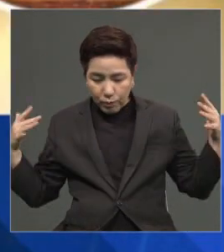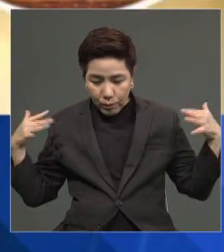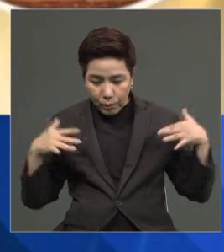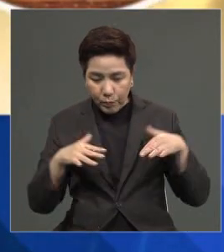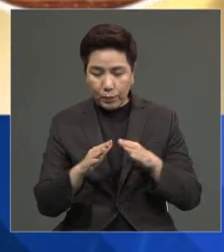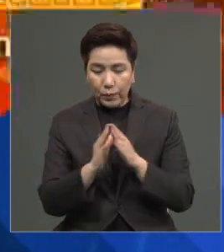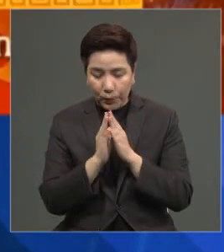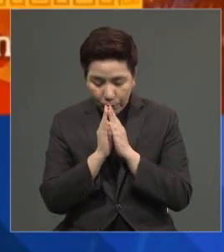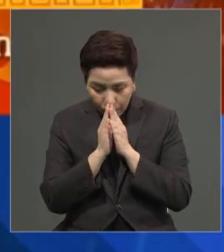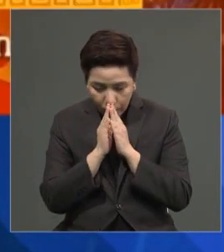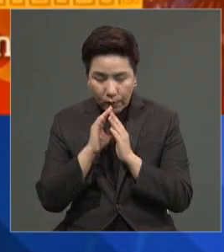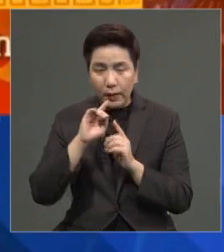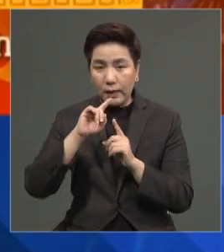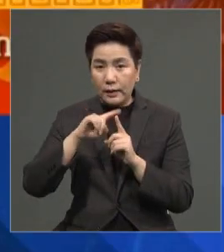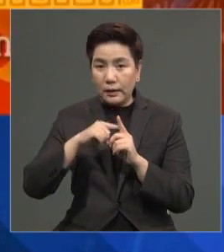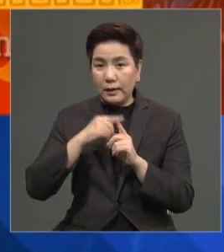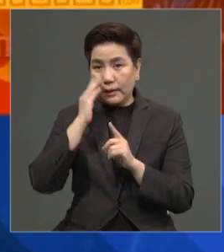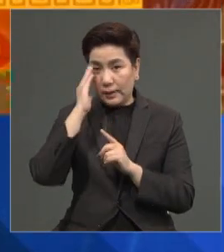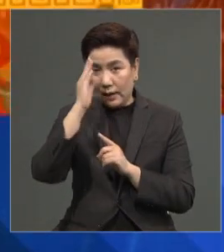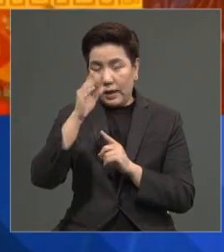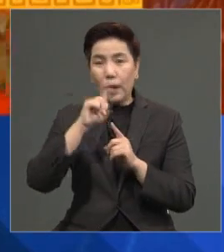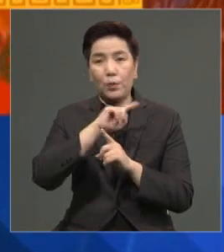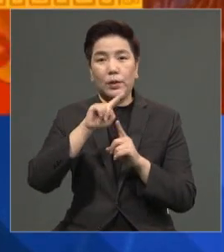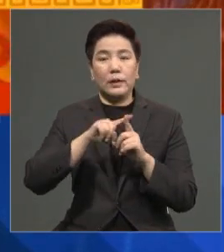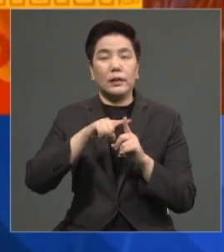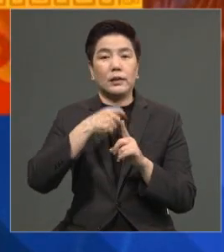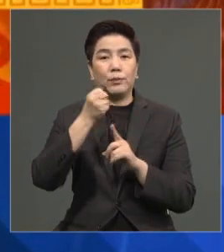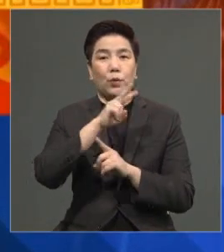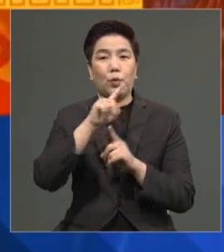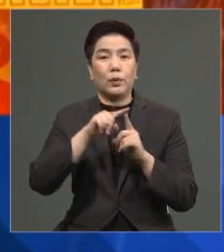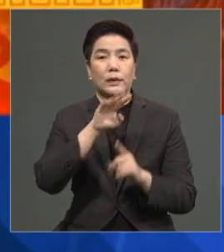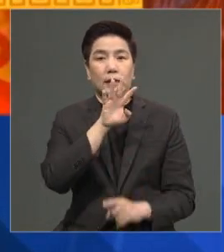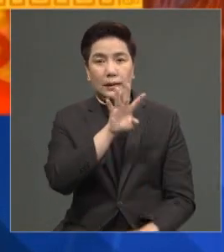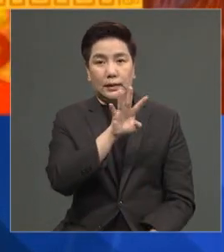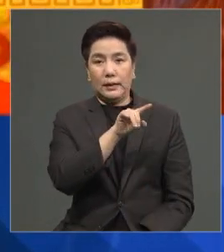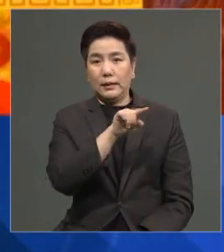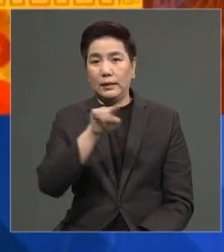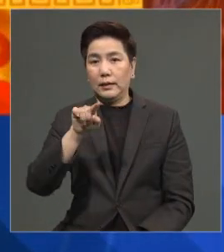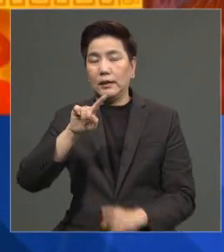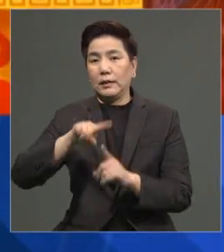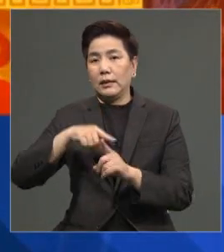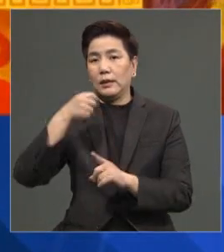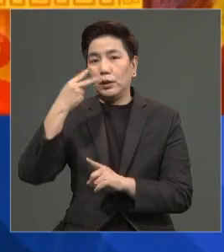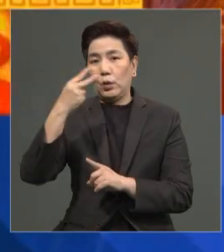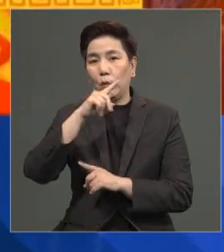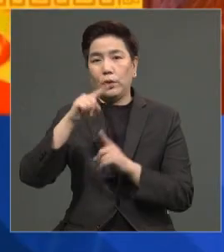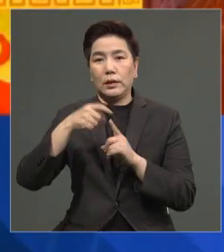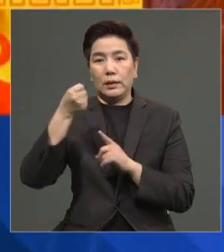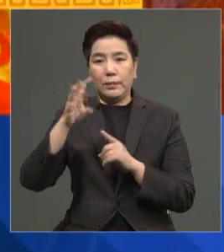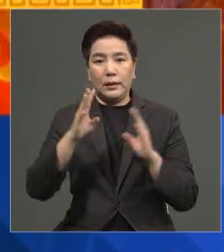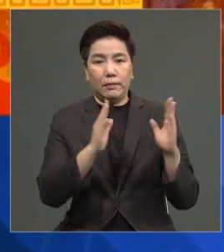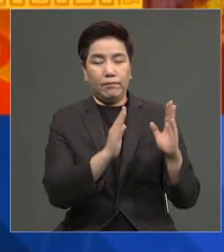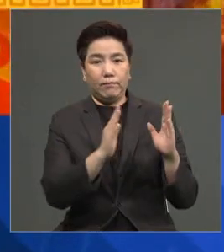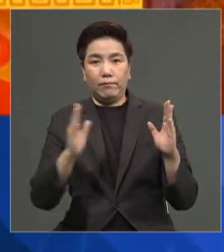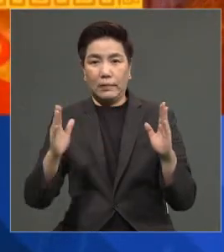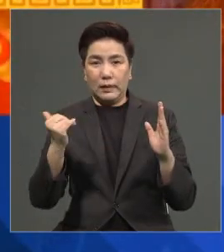วันที่4สัปดาห์หน้านี้นะวันที่4ธันวาคมไปจนถึงวันที่14กุมภาพันธ์ครับซึ่งถือว่าเป็น